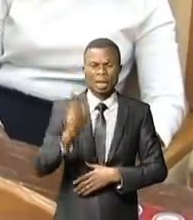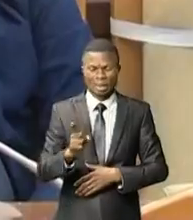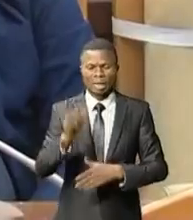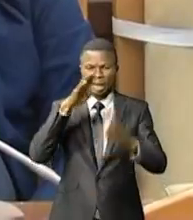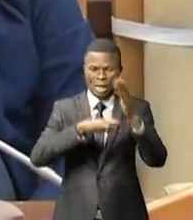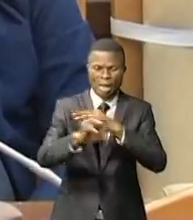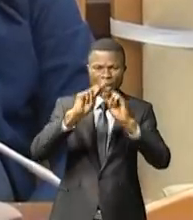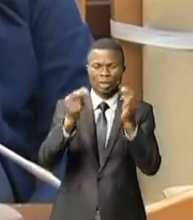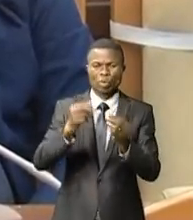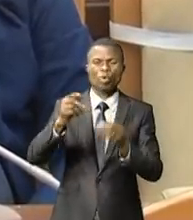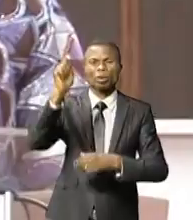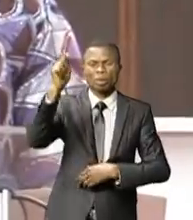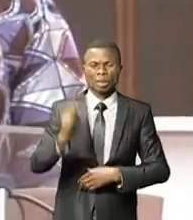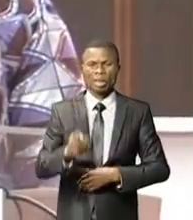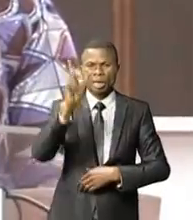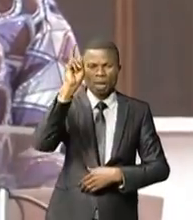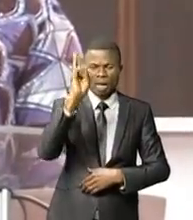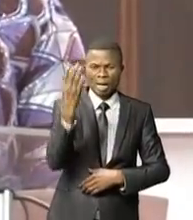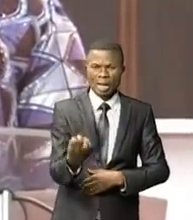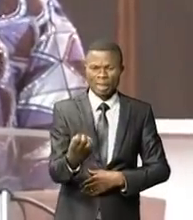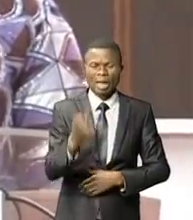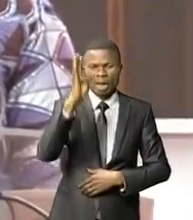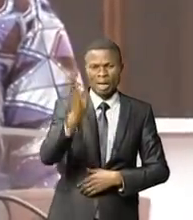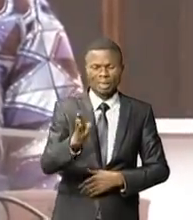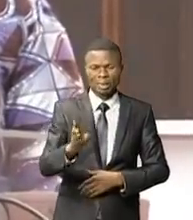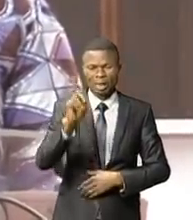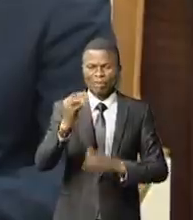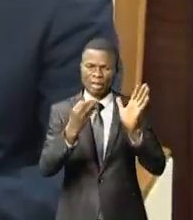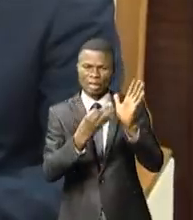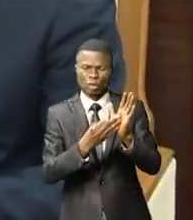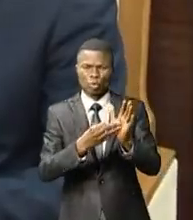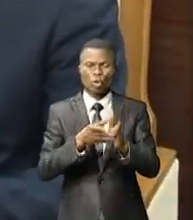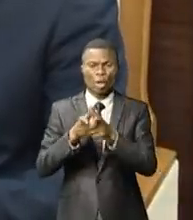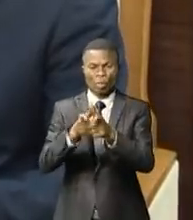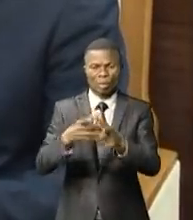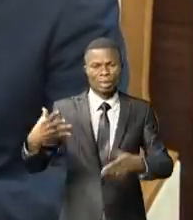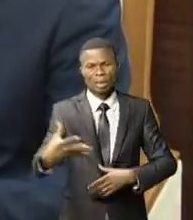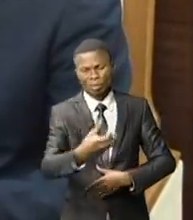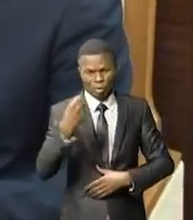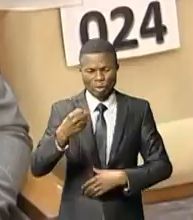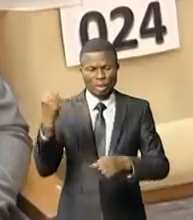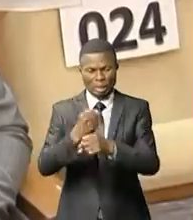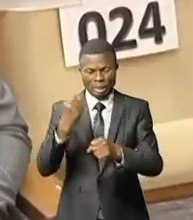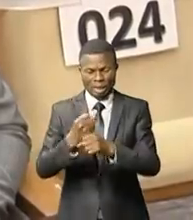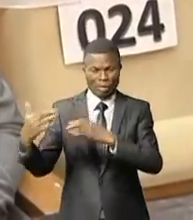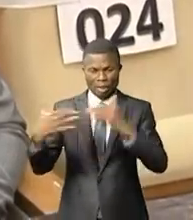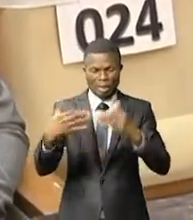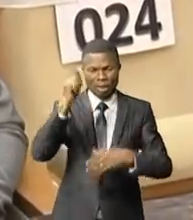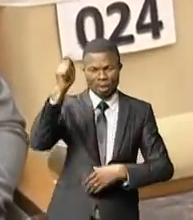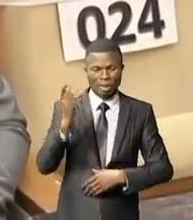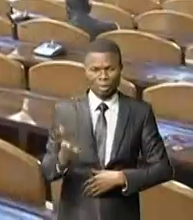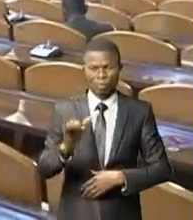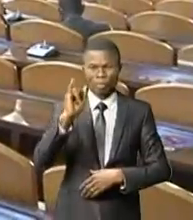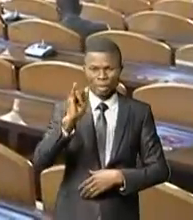et de sécurité, 428 armes récupérées, dont 178 lors des opérations militaires. En